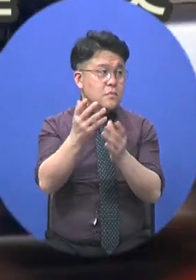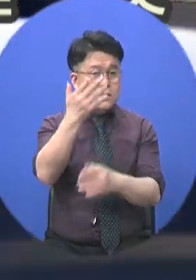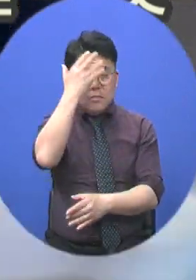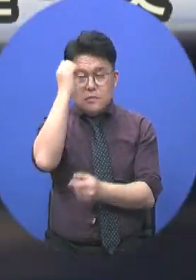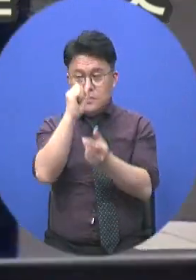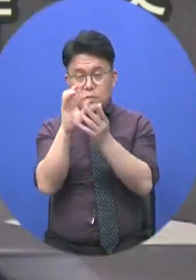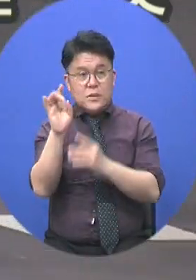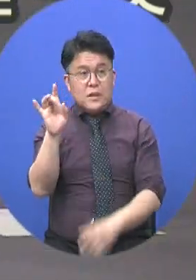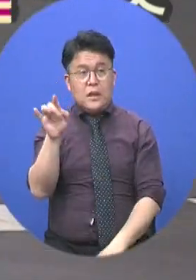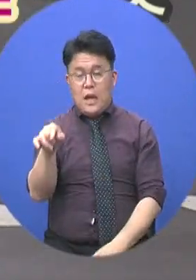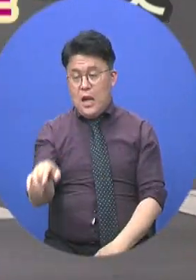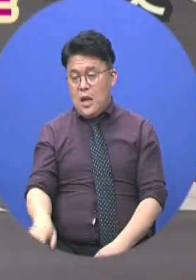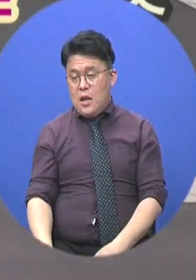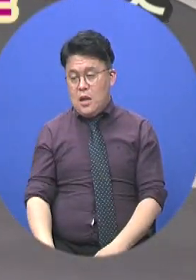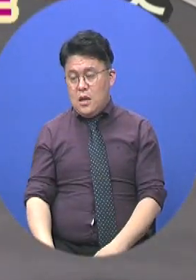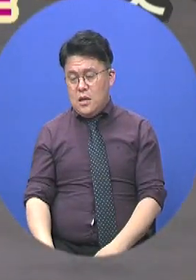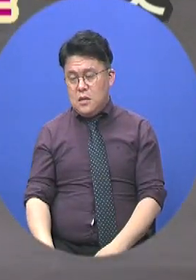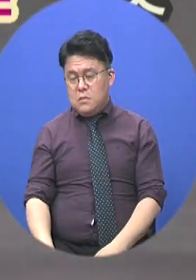새로운